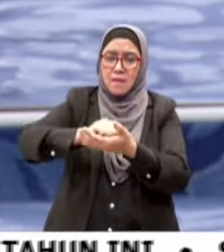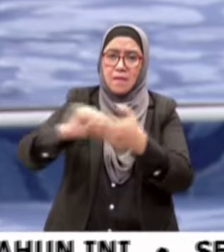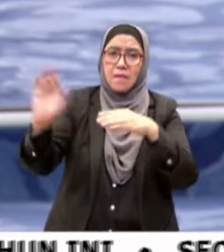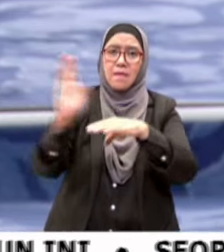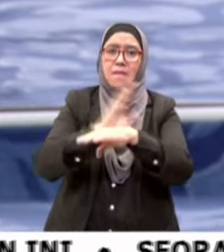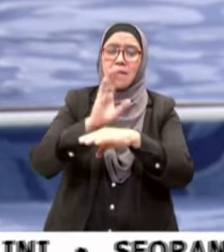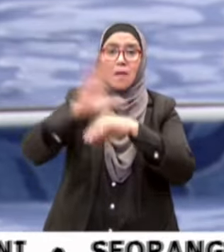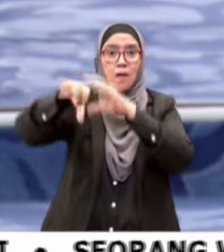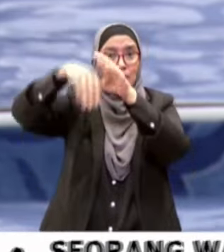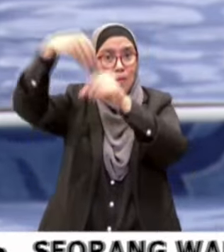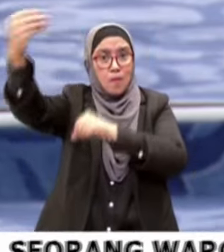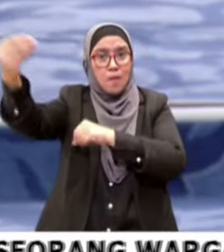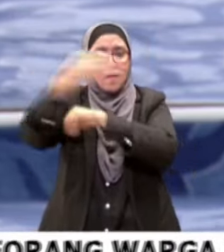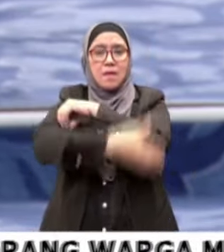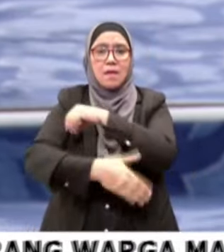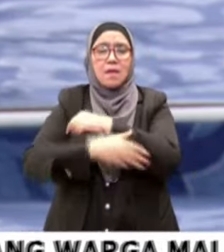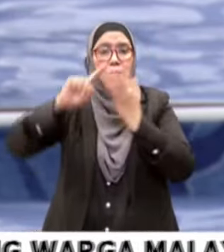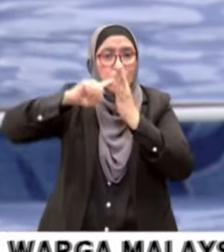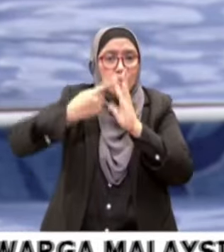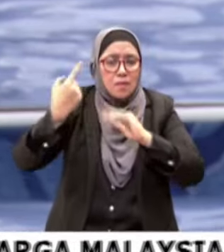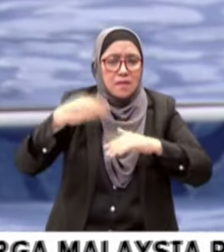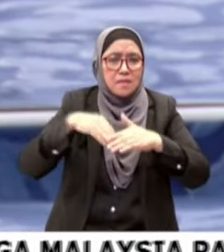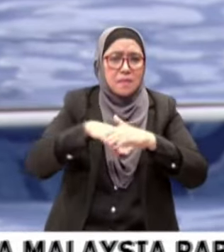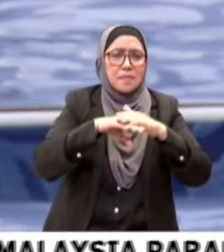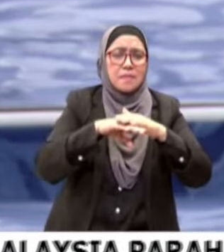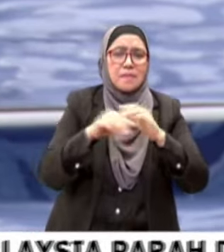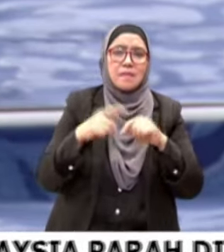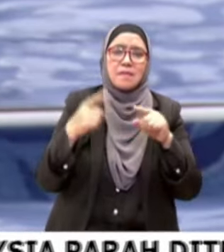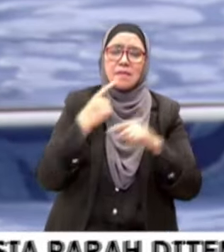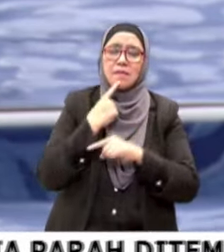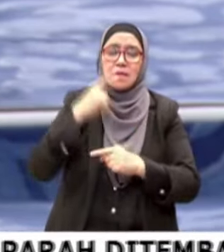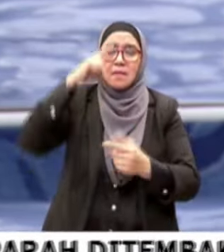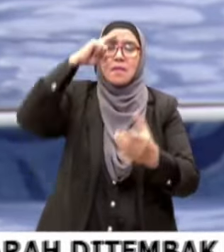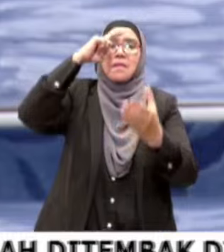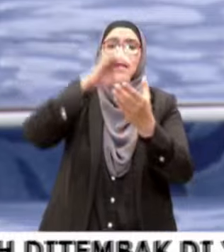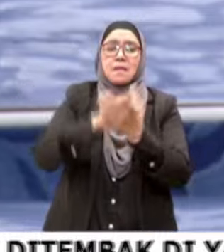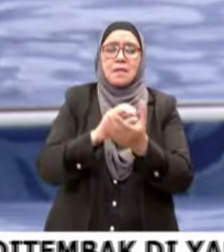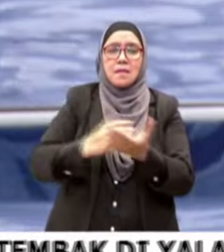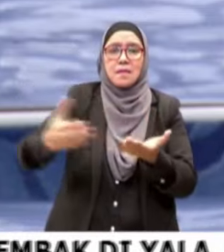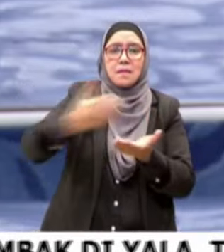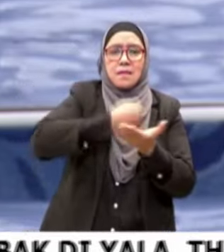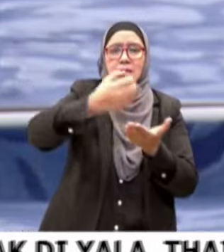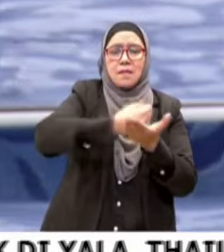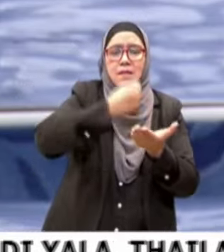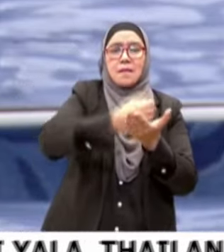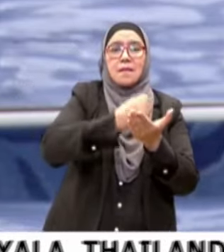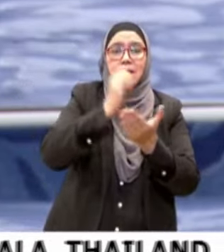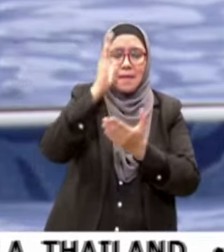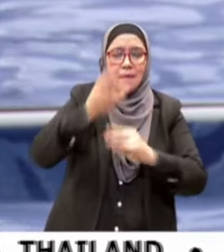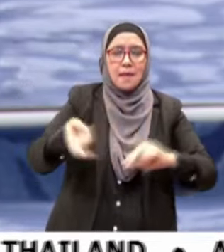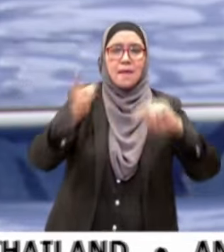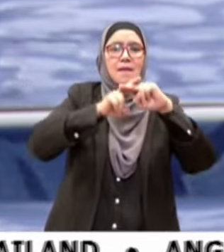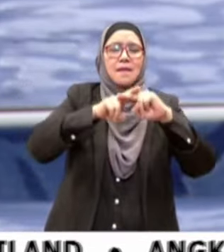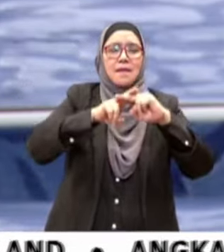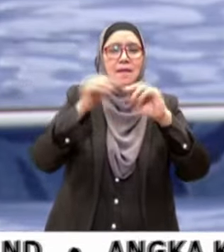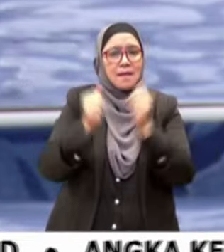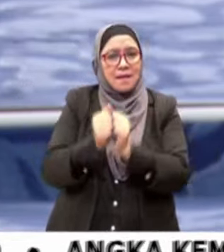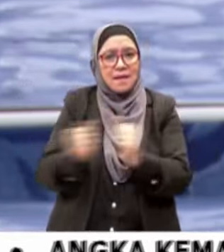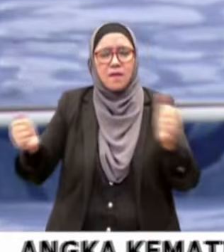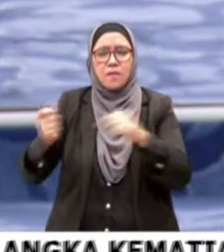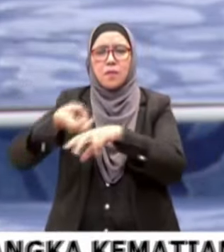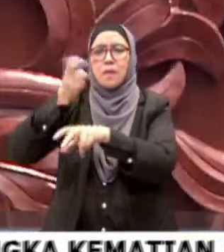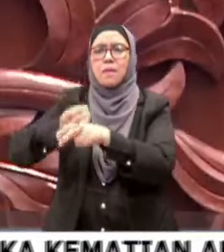percaya hasil akan meningkat tanpa membebankan rakyat secara umum